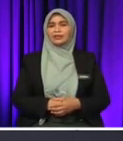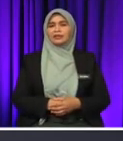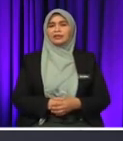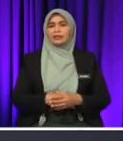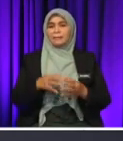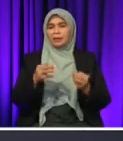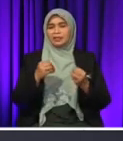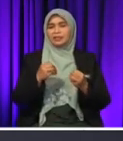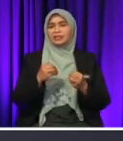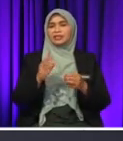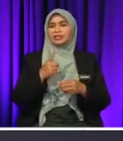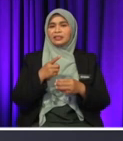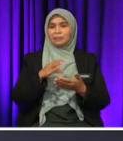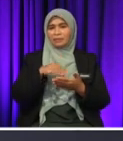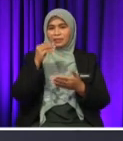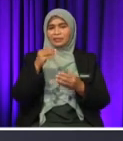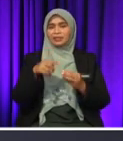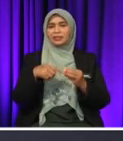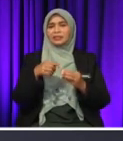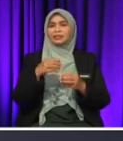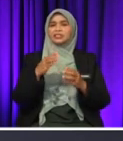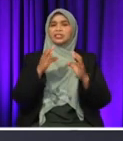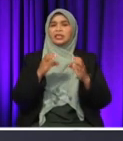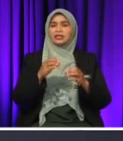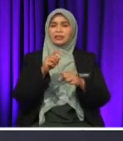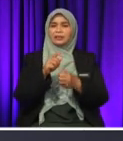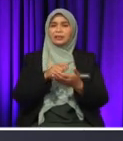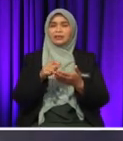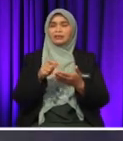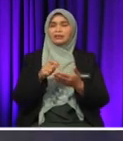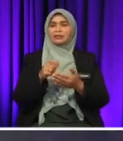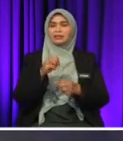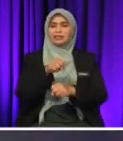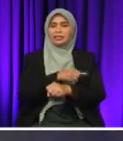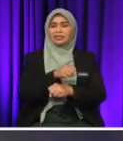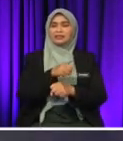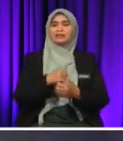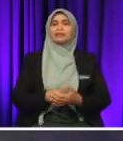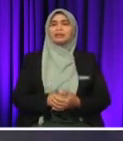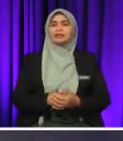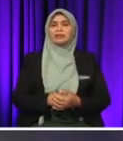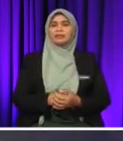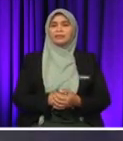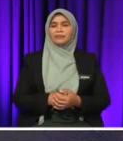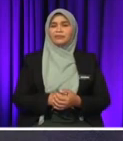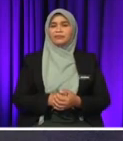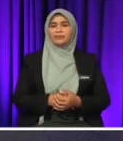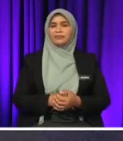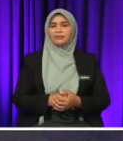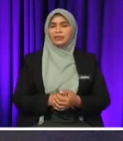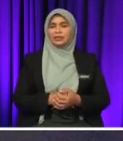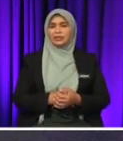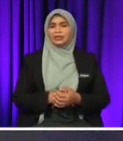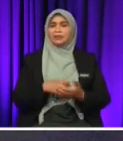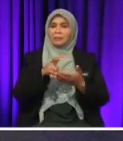mempelajari juga teknik-teknik tentang penulisan saja ini Oke Fatimah nampaknya saya tak sabar lagi nah menurut Kei lagi eee